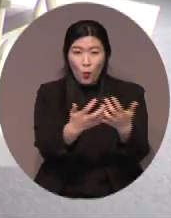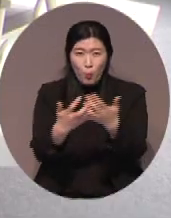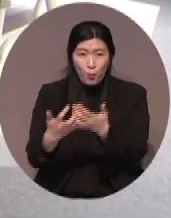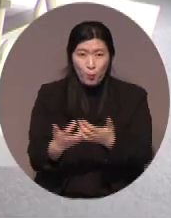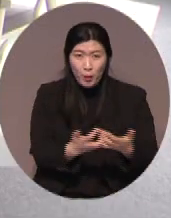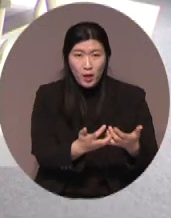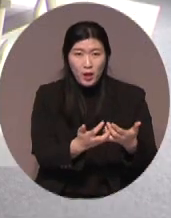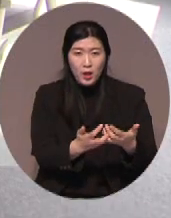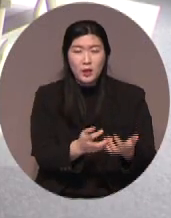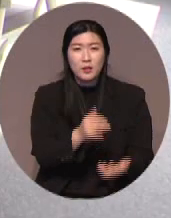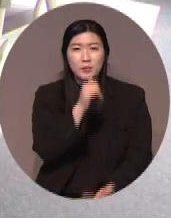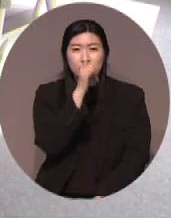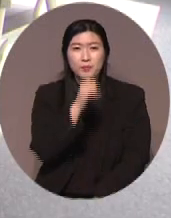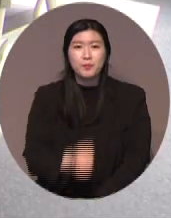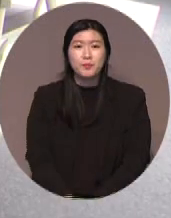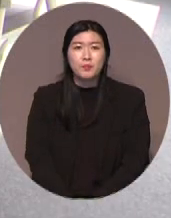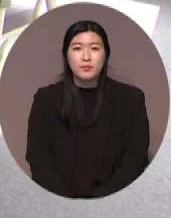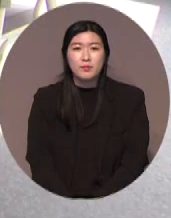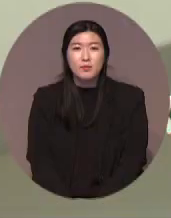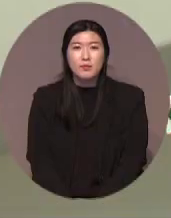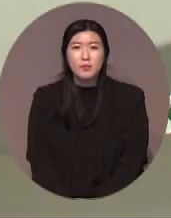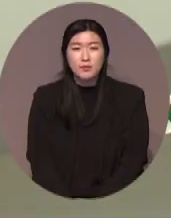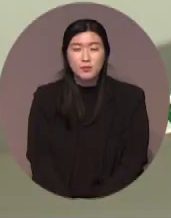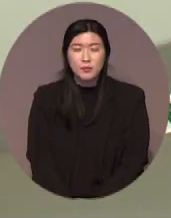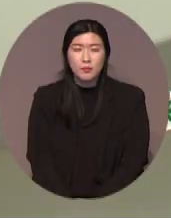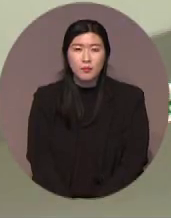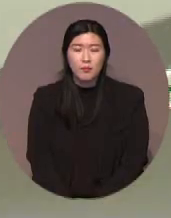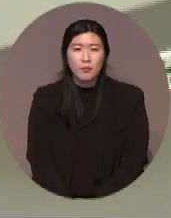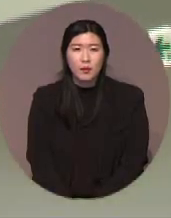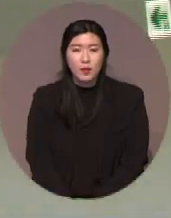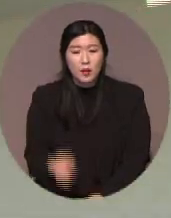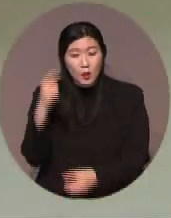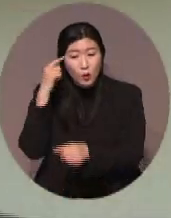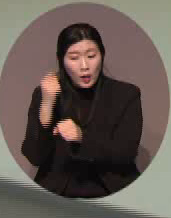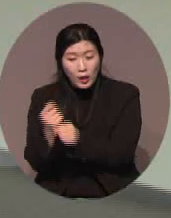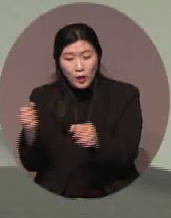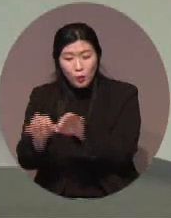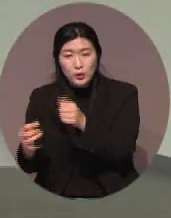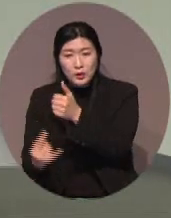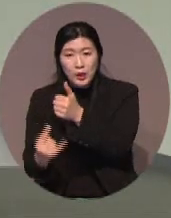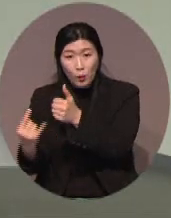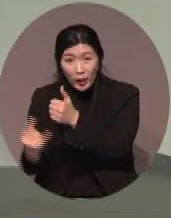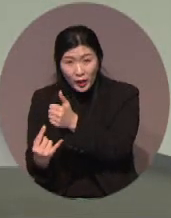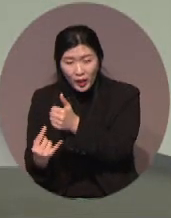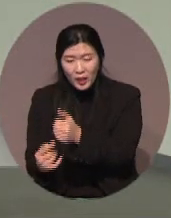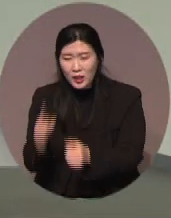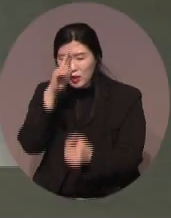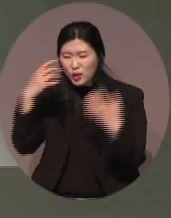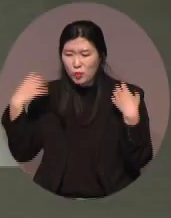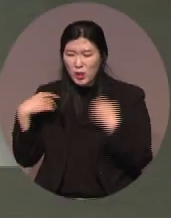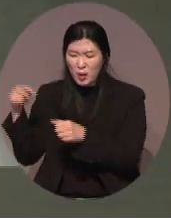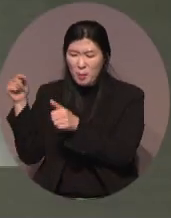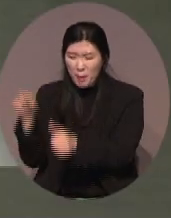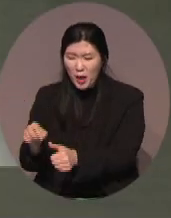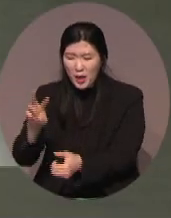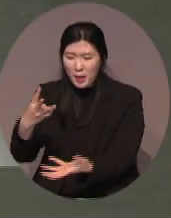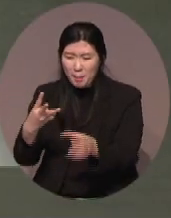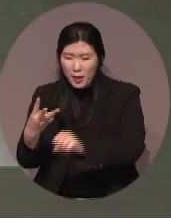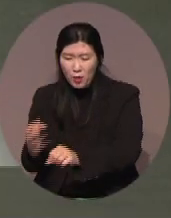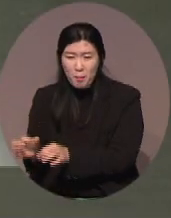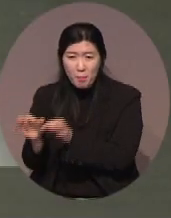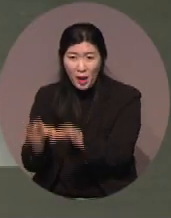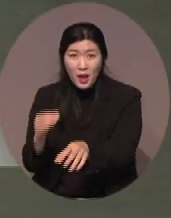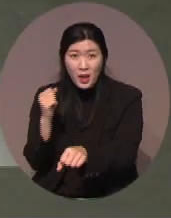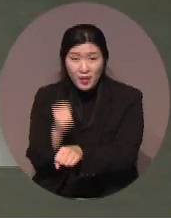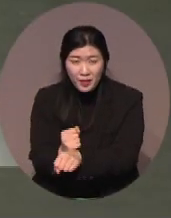공실이 거의 없는 것과 대조적입니다 과기공제회가 정부 입김의 떠밀려 수백억원을 지원해 놓고